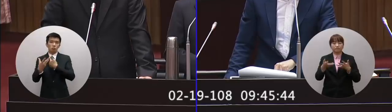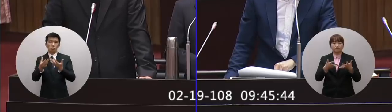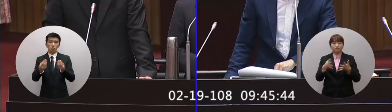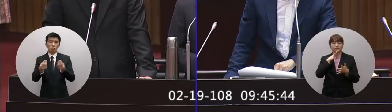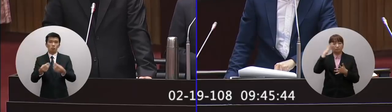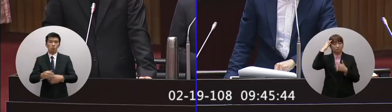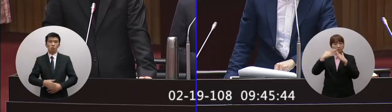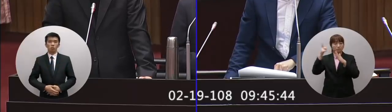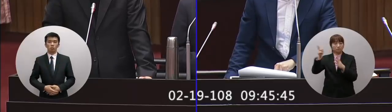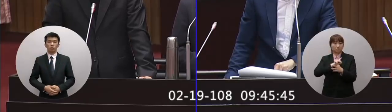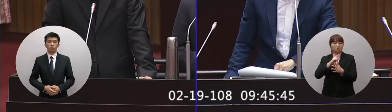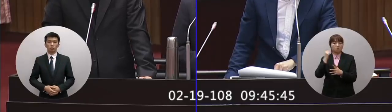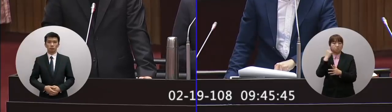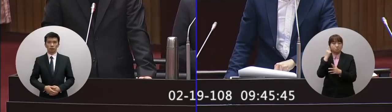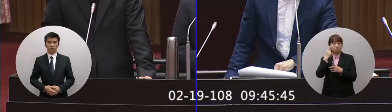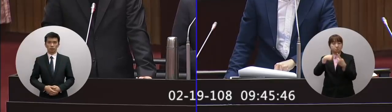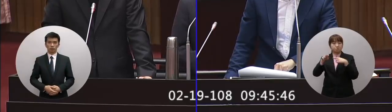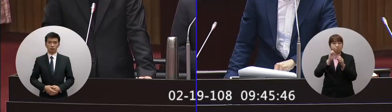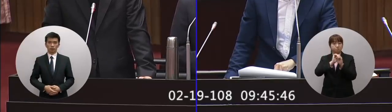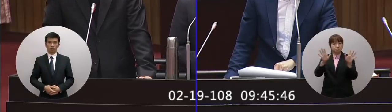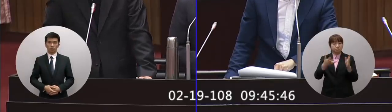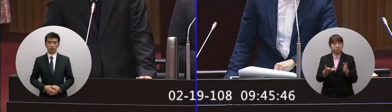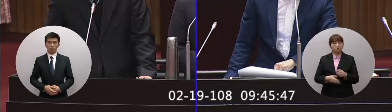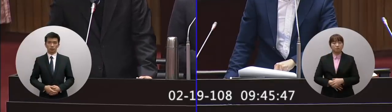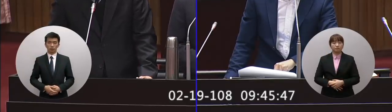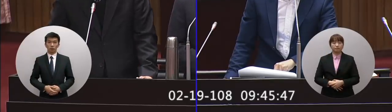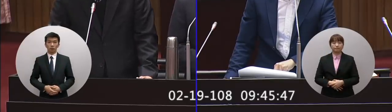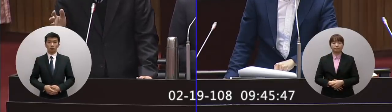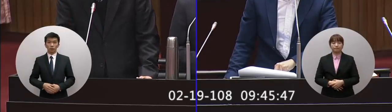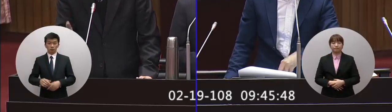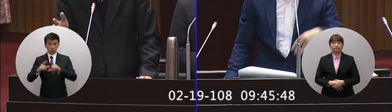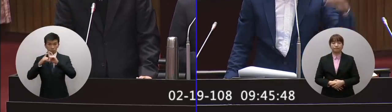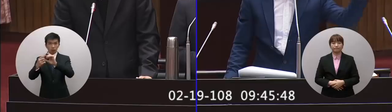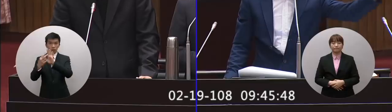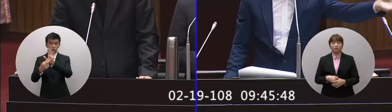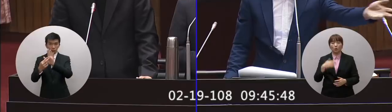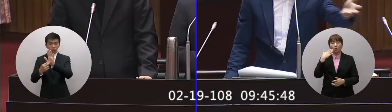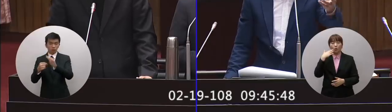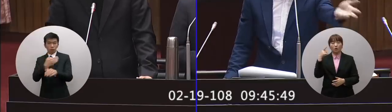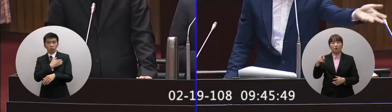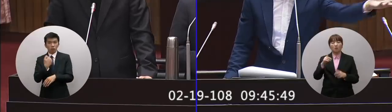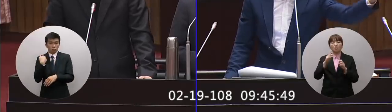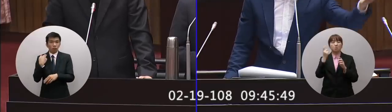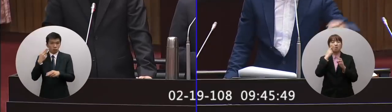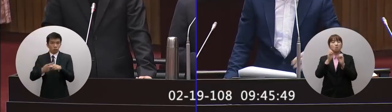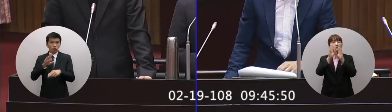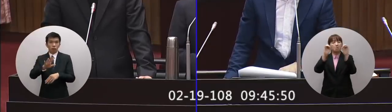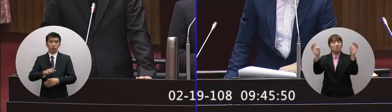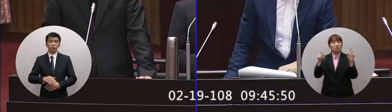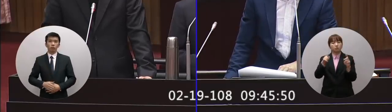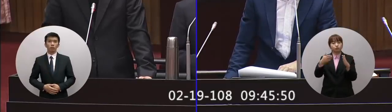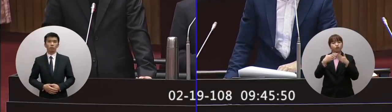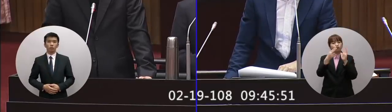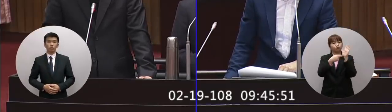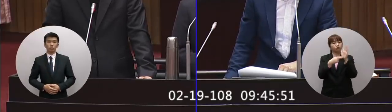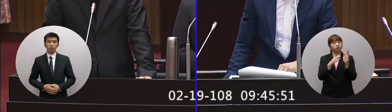都是柯市长自己假传圣旨吗？ 所以我们回应就是，我们绝对有 能力。那他如果在传播谣言，你要不要去厘清